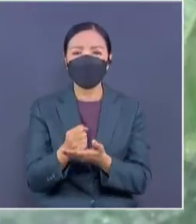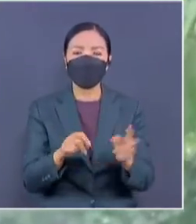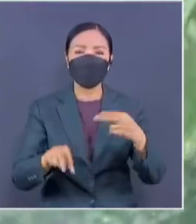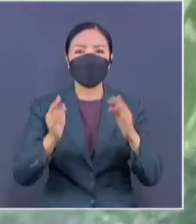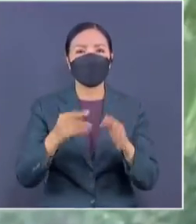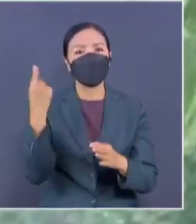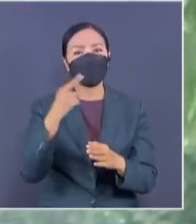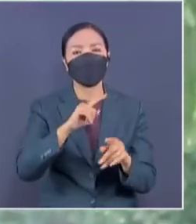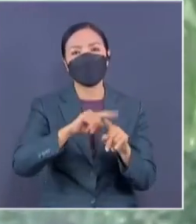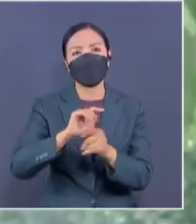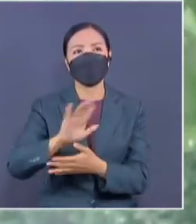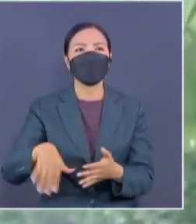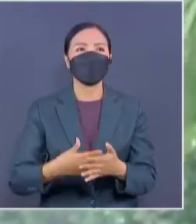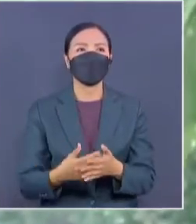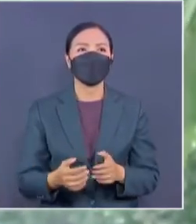องเที่ยวทุกด้าน